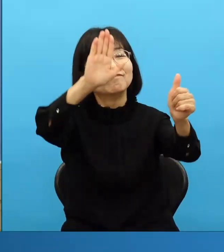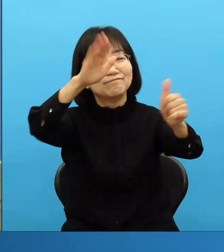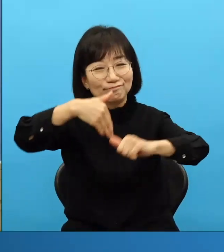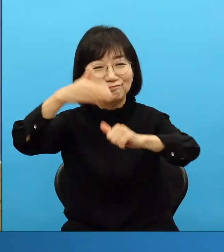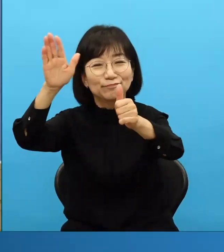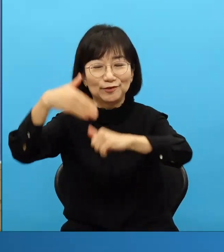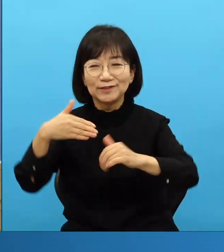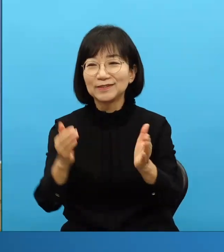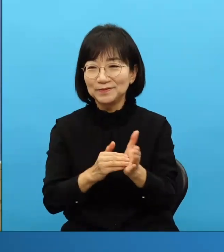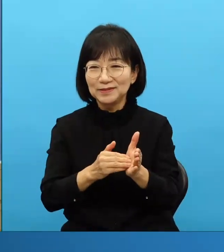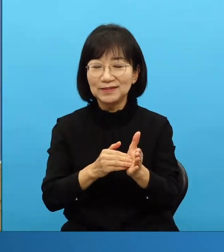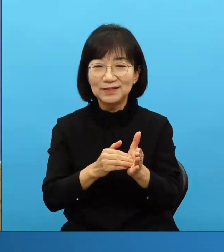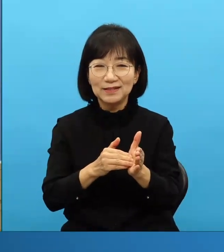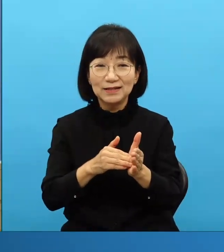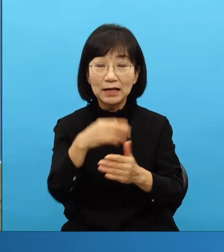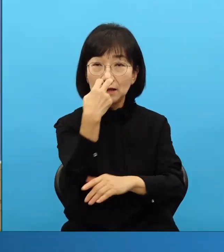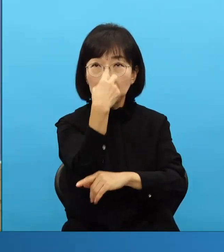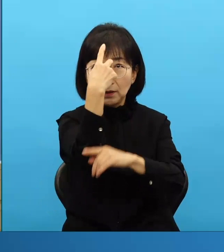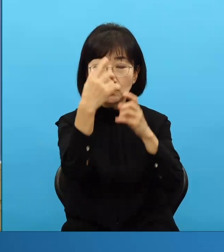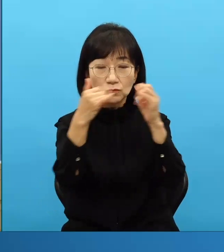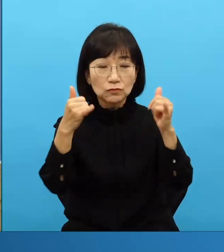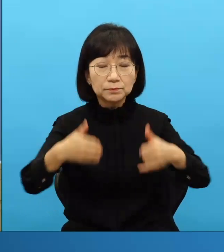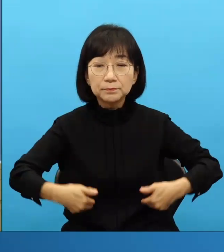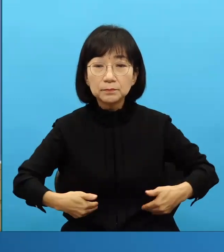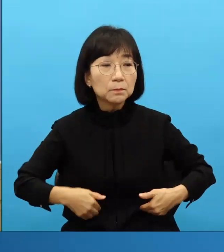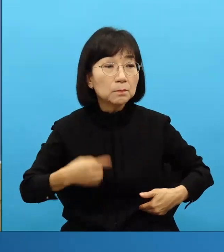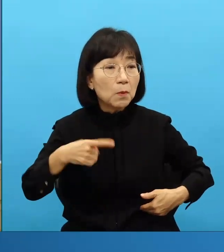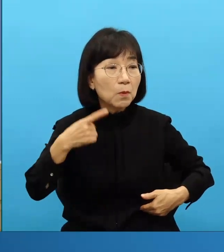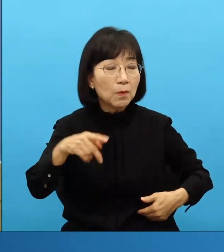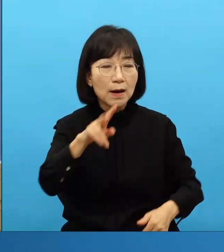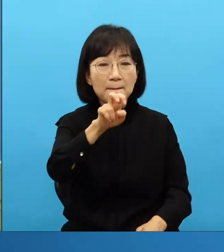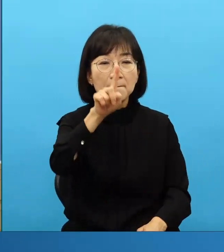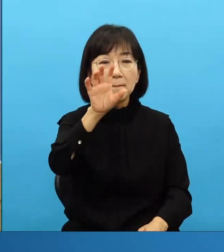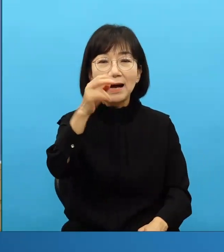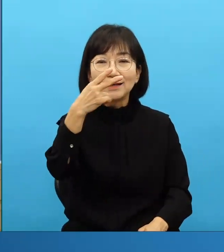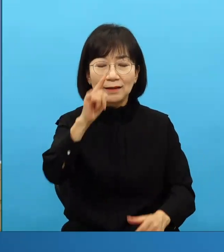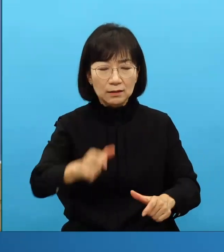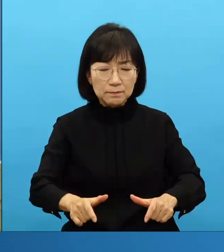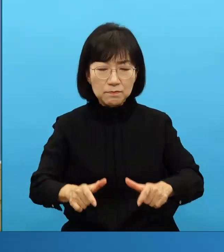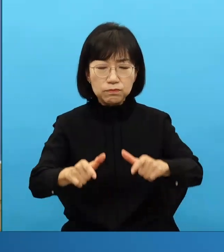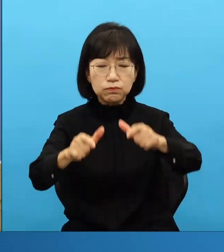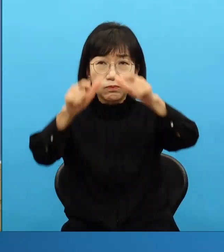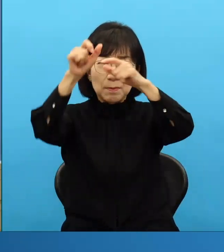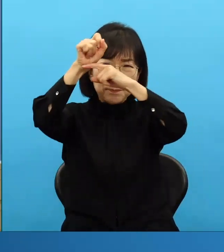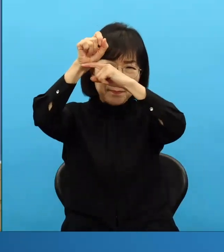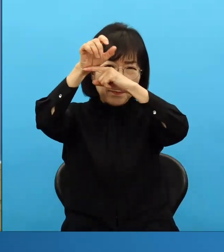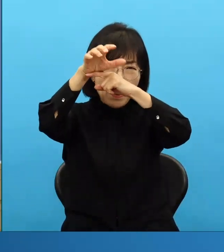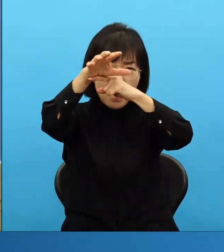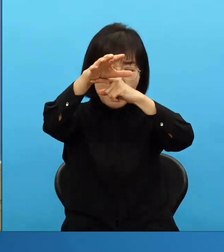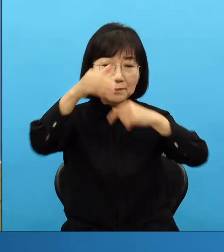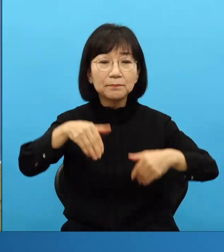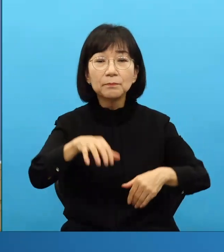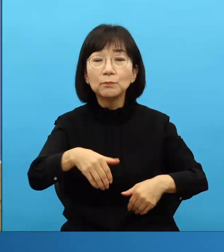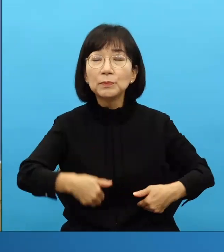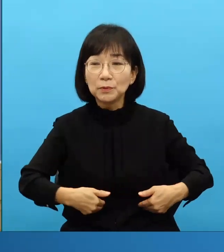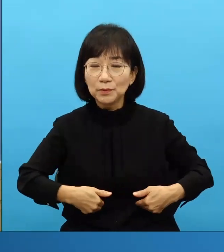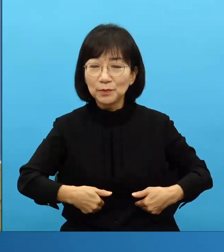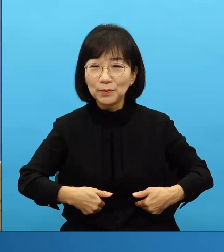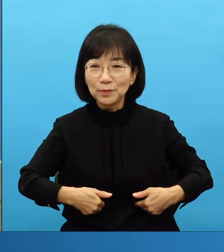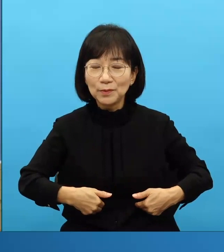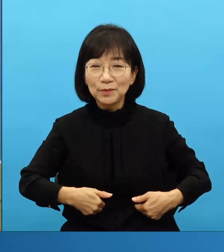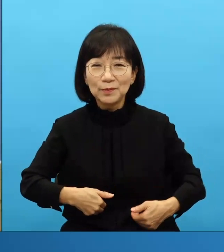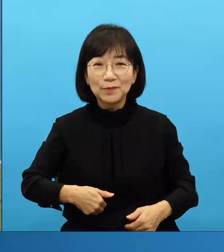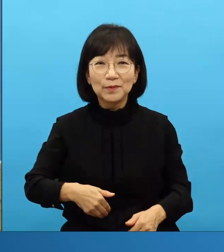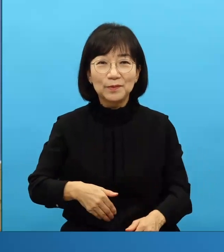뭐가 필요하다고요? And to a watchman, what do we need? 망대가 필요하다 그랬어요. We need a partisan. 뭐가 필요해요? What do we need? 네,